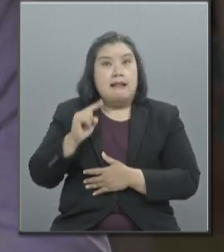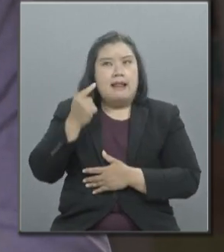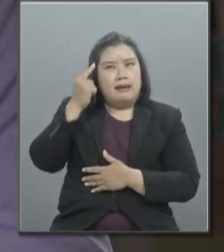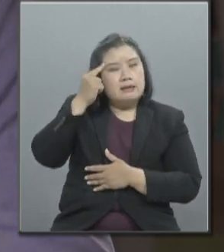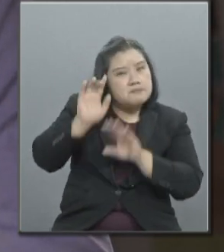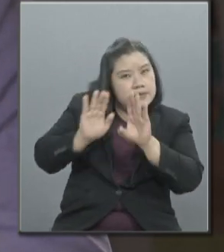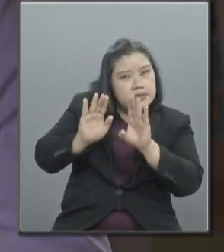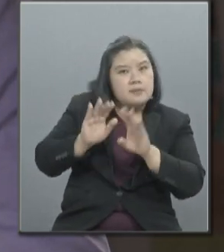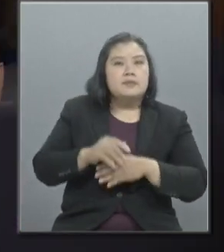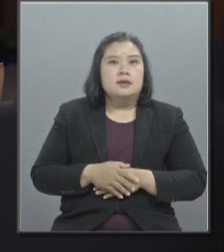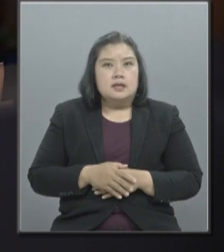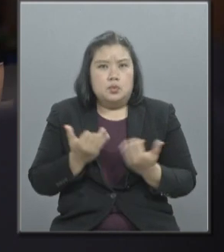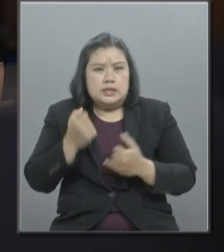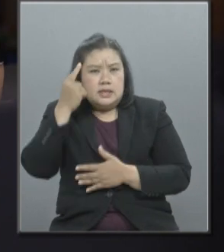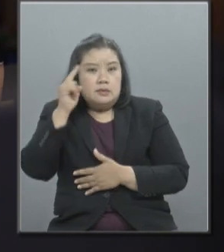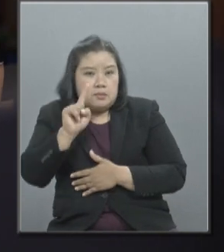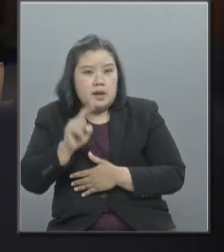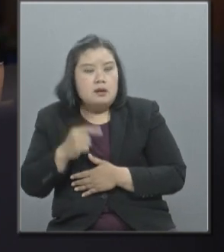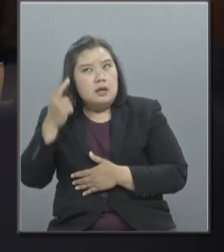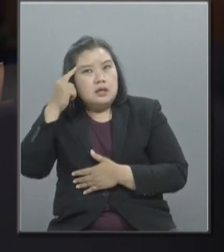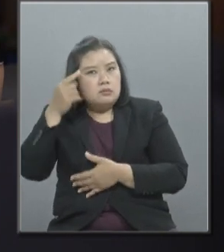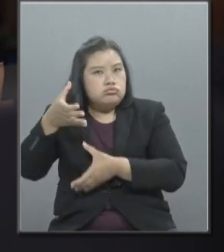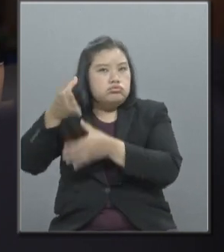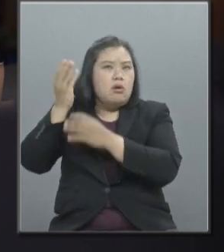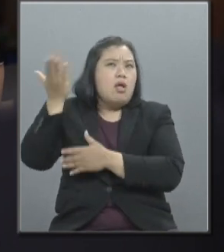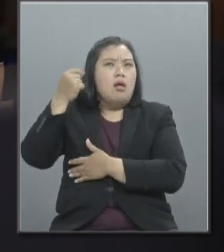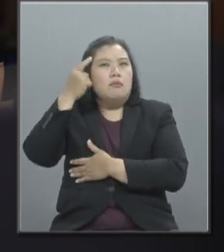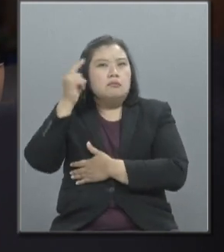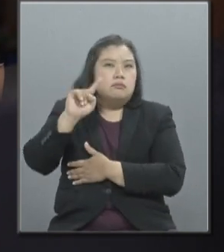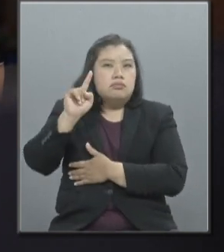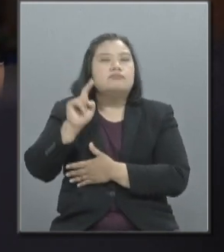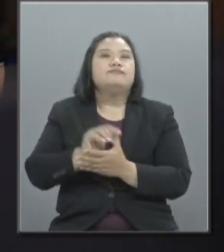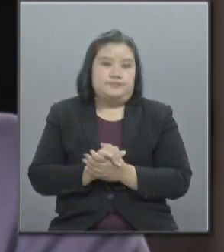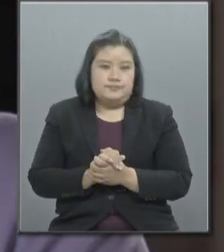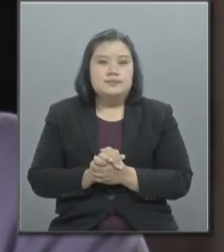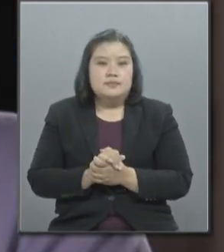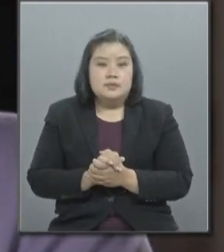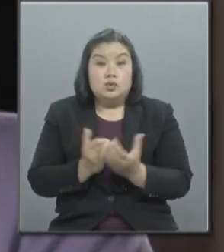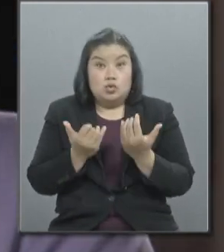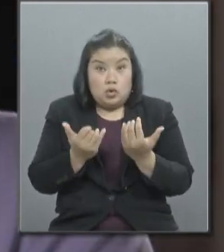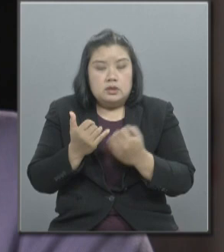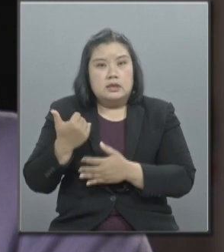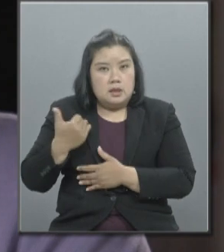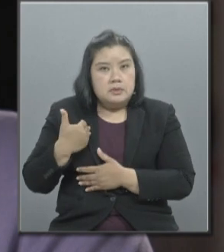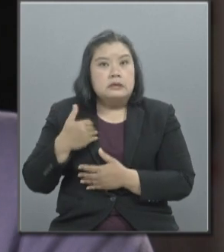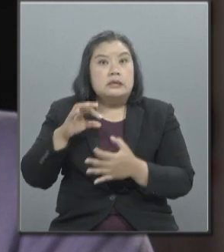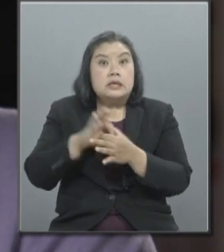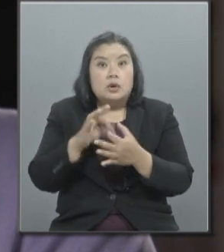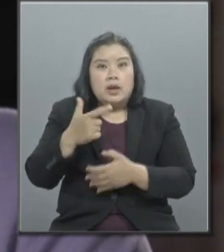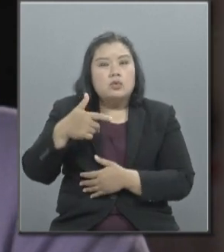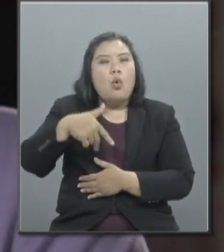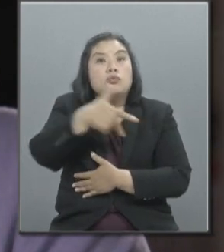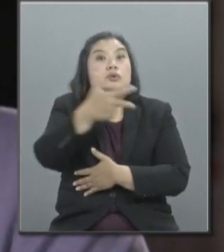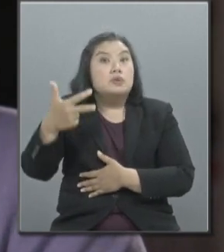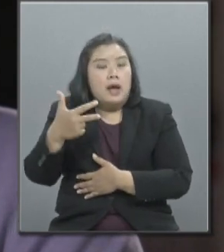ราวของวันนี้ไปข้อเท็จจริงลองกลับไปมองย้อนถึงเรื่องราวเหล่านั้นนะครับ เรื่องราวที่มีการนำเสนอในรายการความจริงไม่ตายค่ะส่